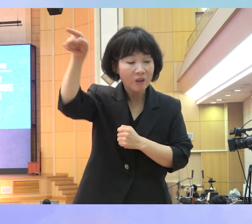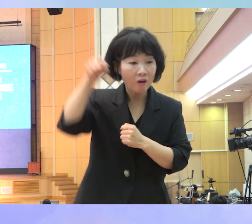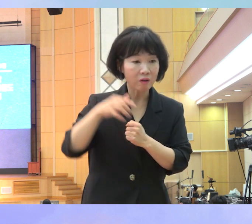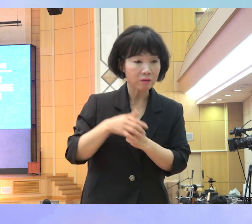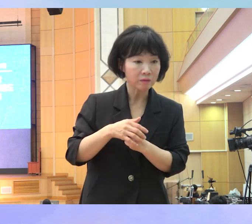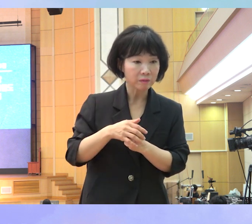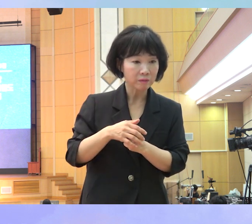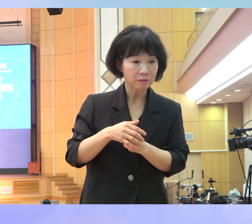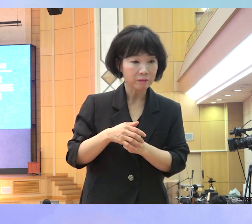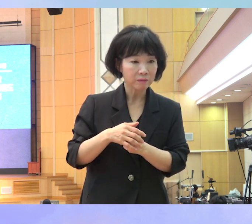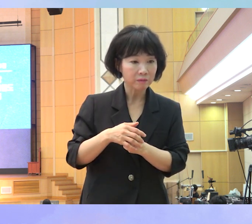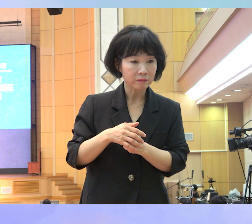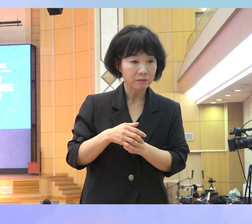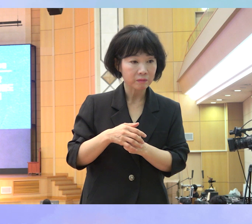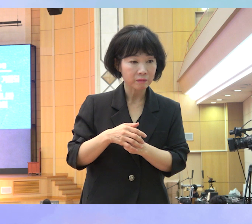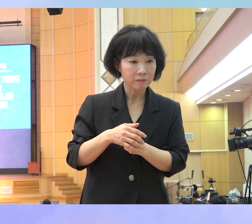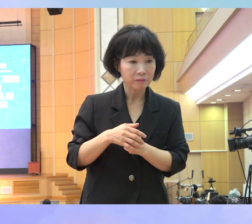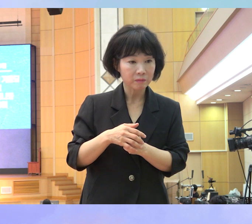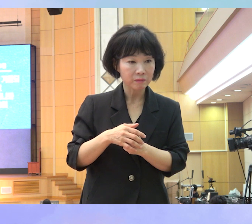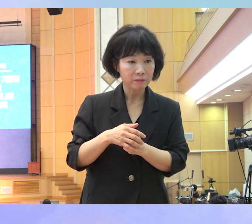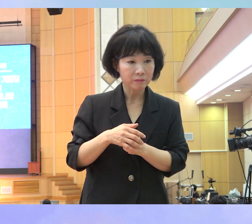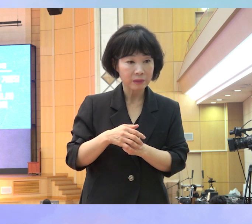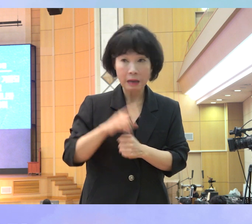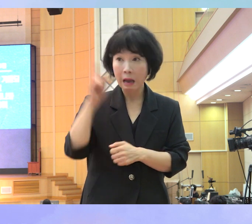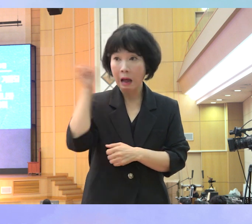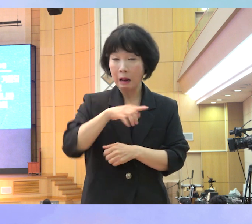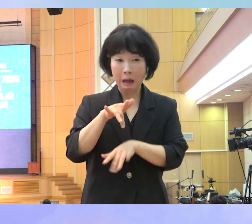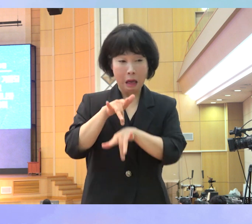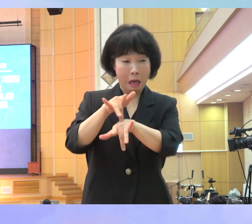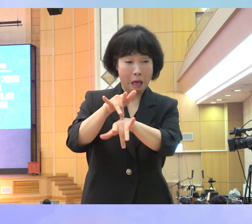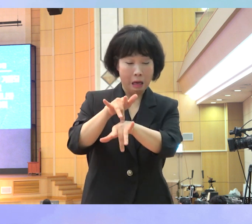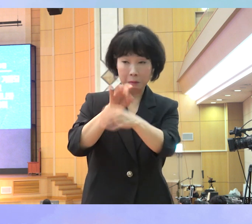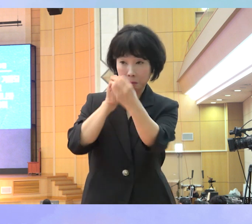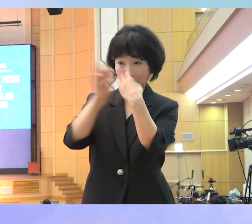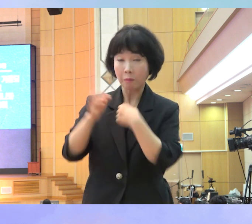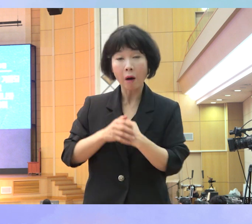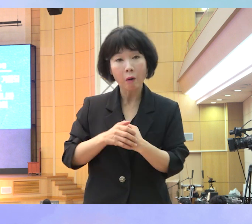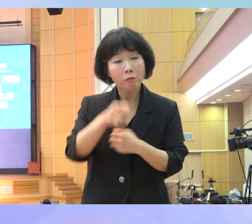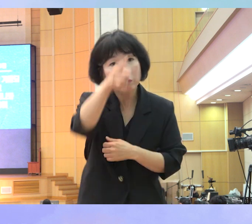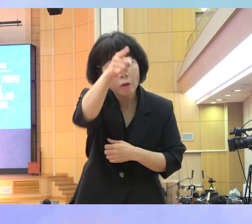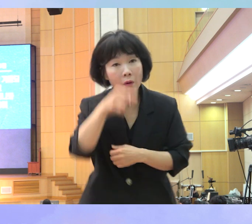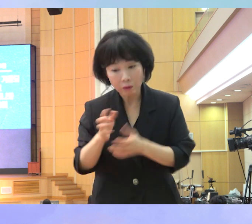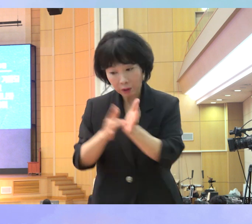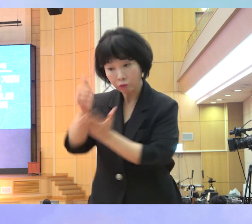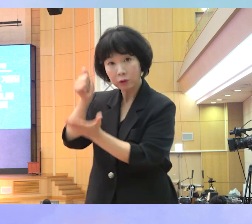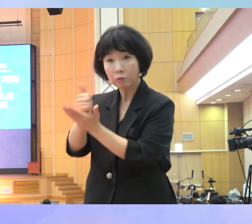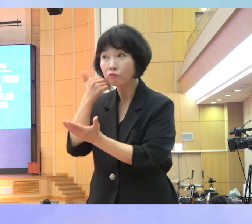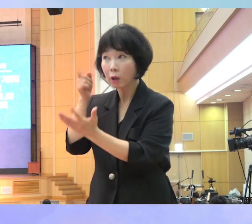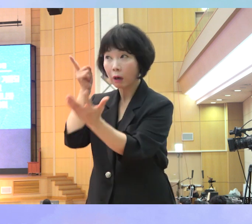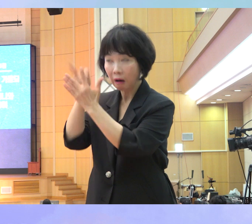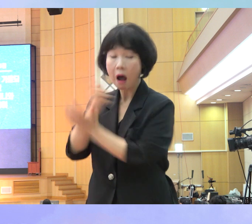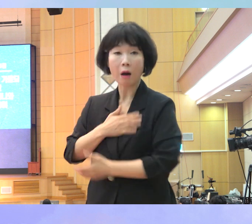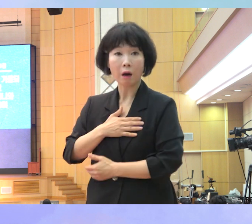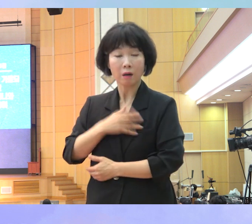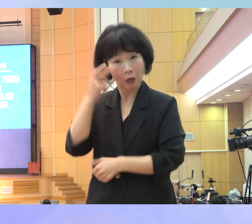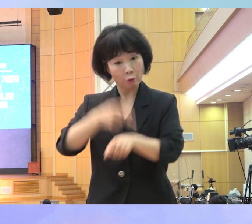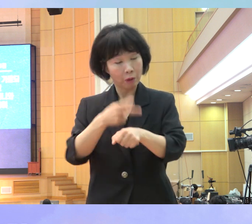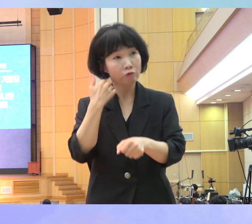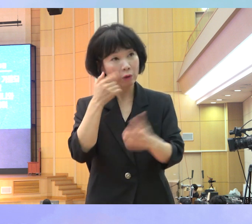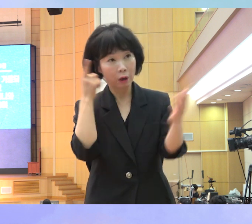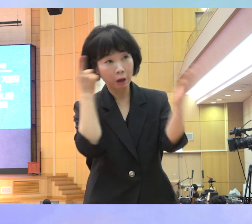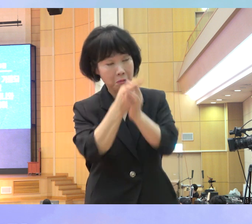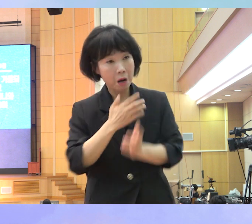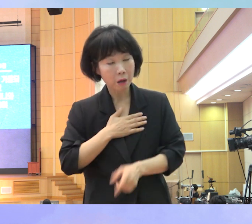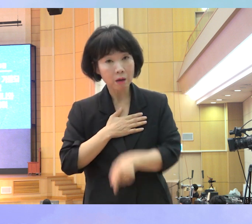스게와의 7 아들도 이 일을 행하더니 악귀가 대답하여 가로되 예수도 내가 알고 바울도 내가